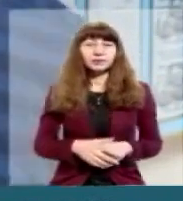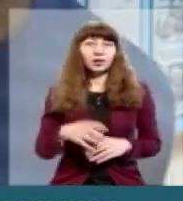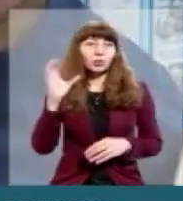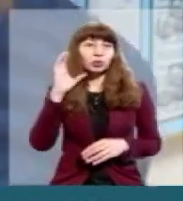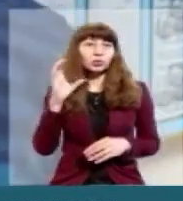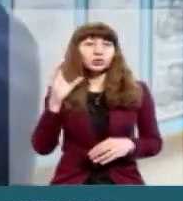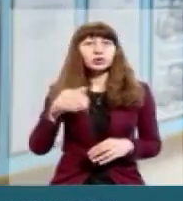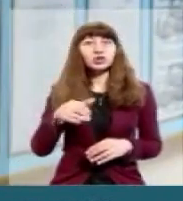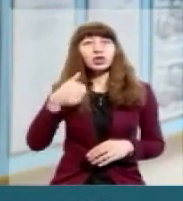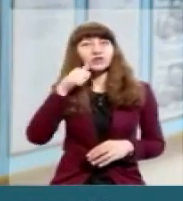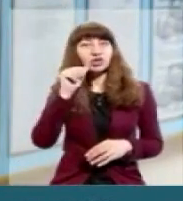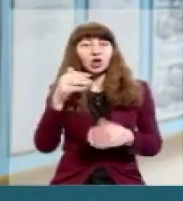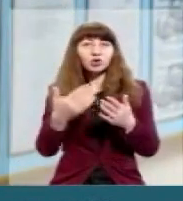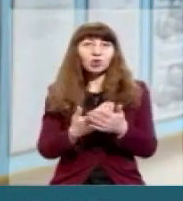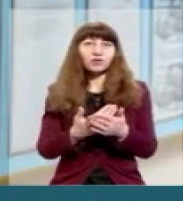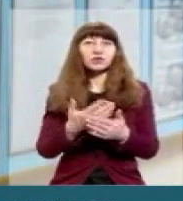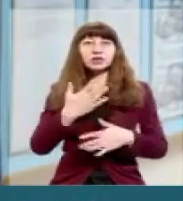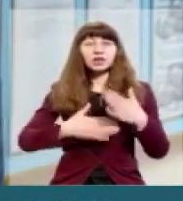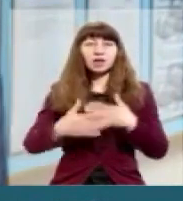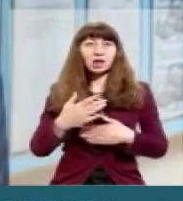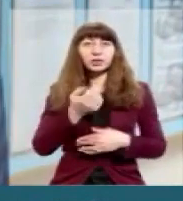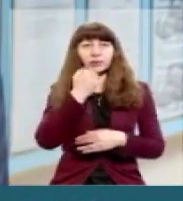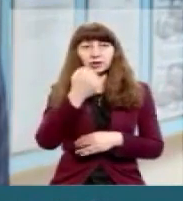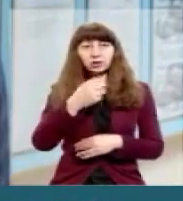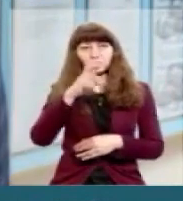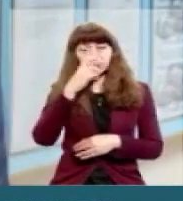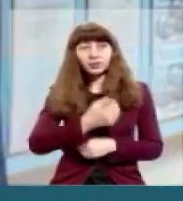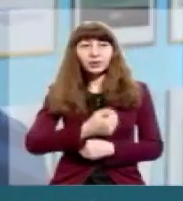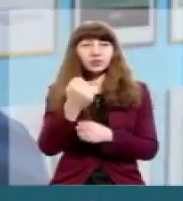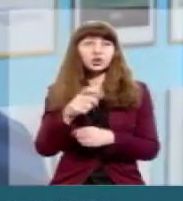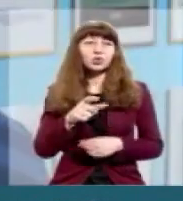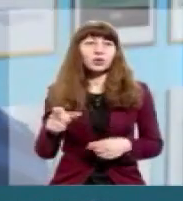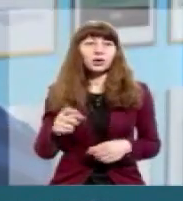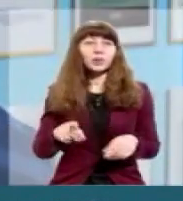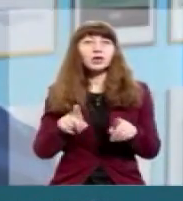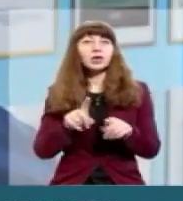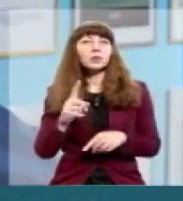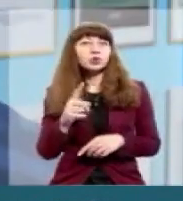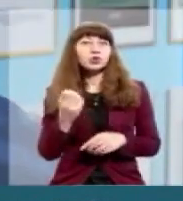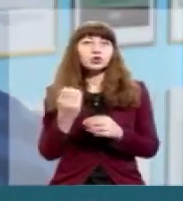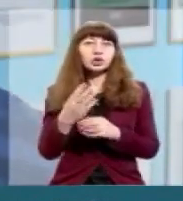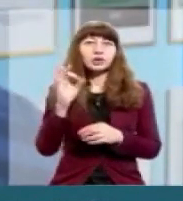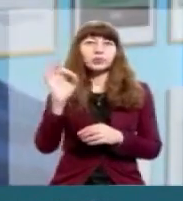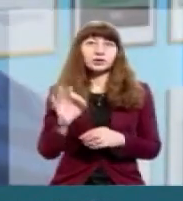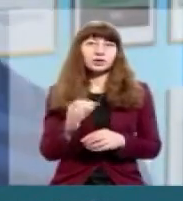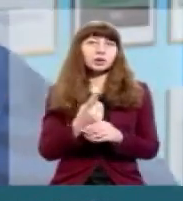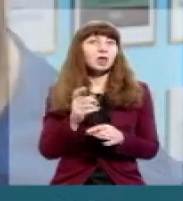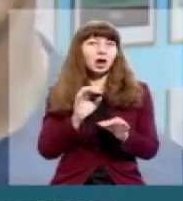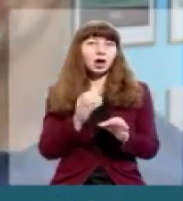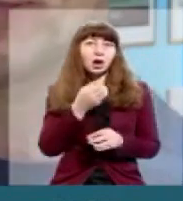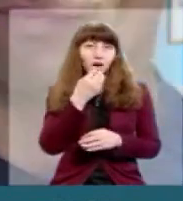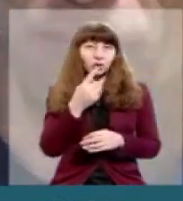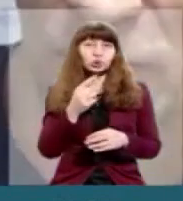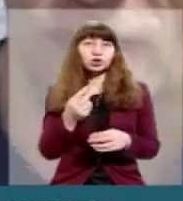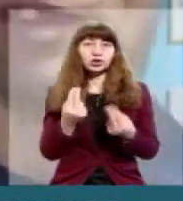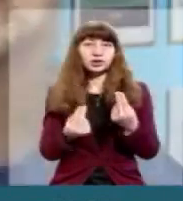жаңалықты естігенде қатты қуандым. Мемлекет тарапынан бізде азаматтарға қолдау көрсетіліп жатқанына алғыс білдіргім келеді. Себебі 14%